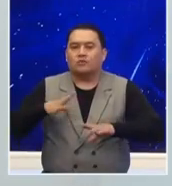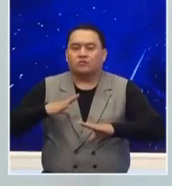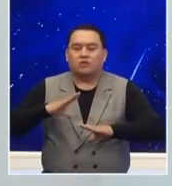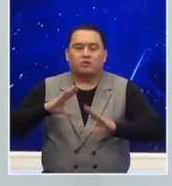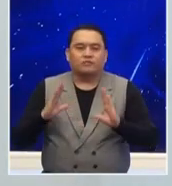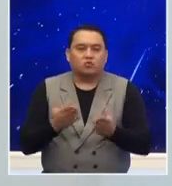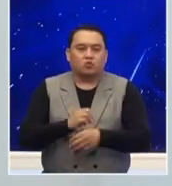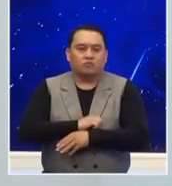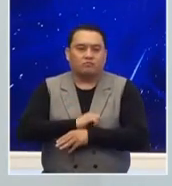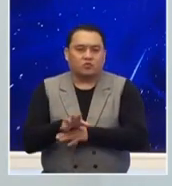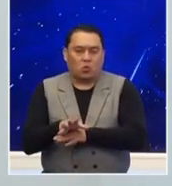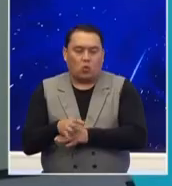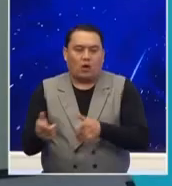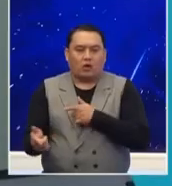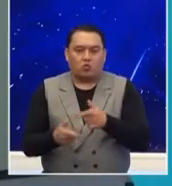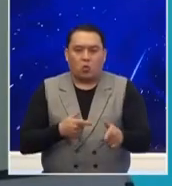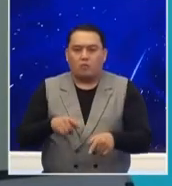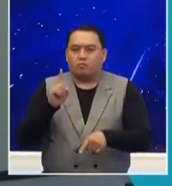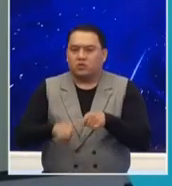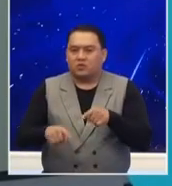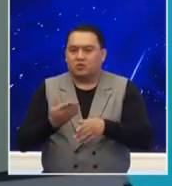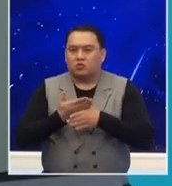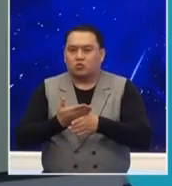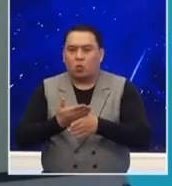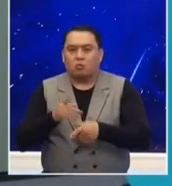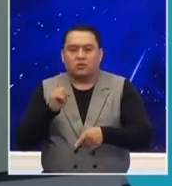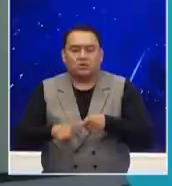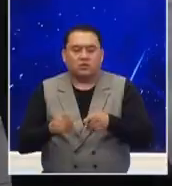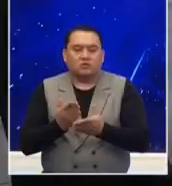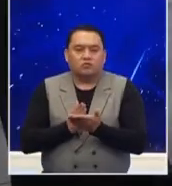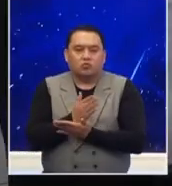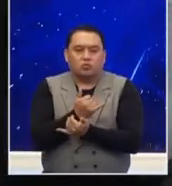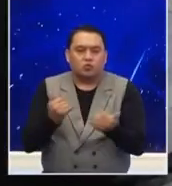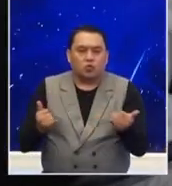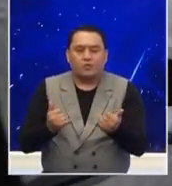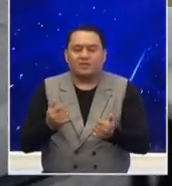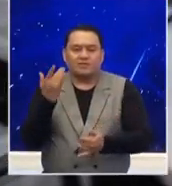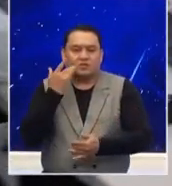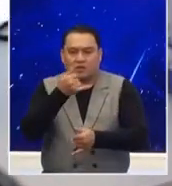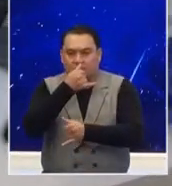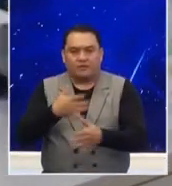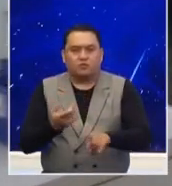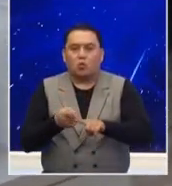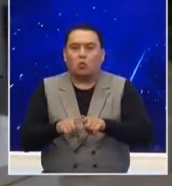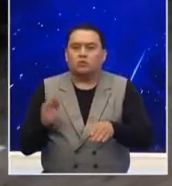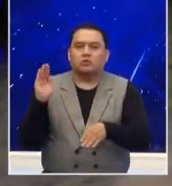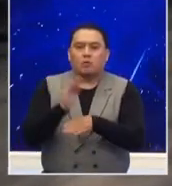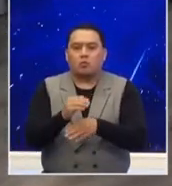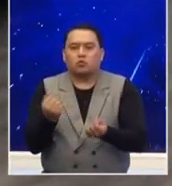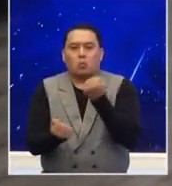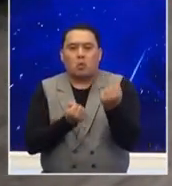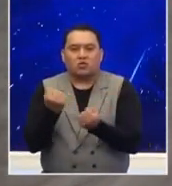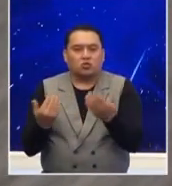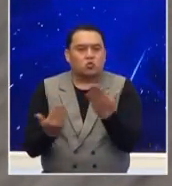вспышке COVID-19, а также вовремя приезжать к пациентам особой срочности. Однако так получается не всегда. Но с пополнением автопарка, уверяют